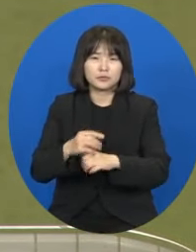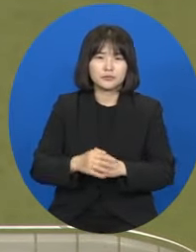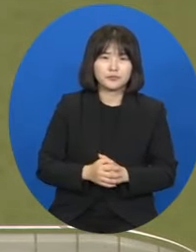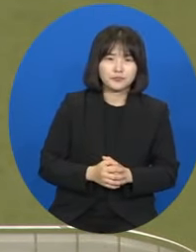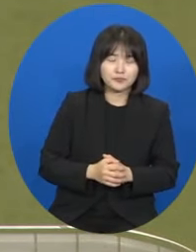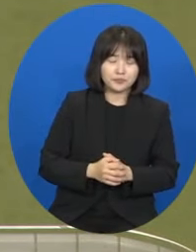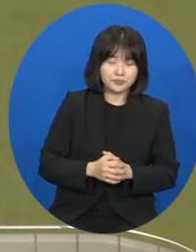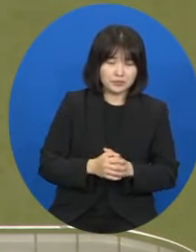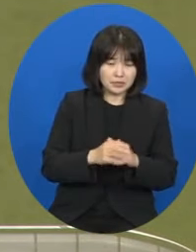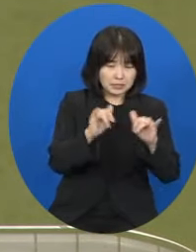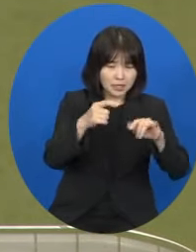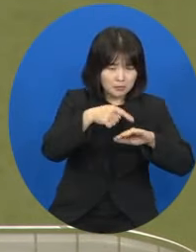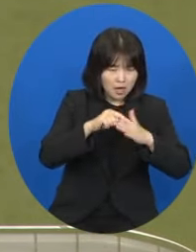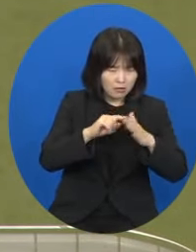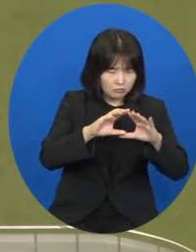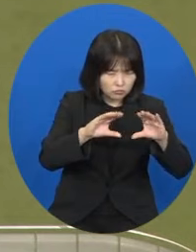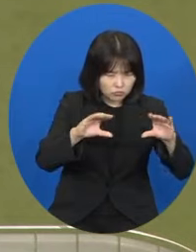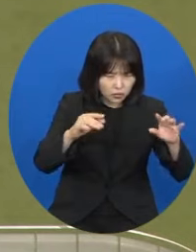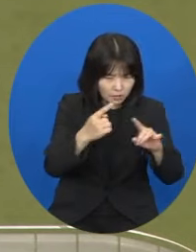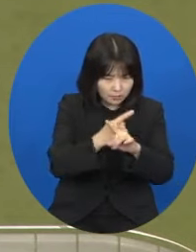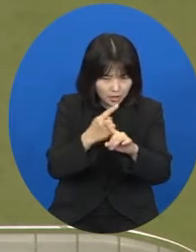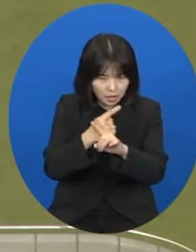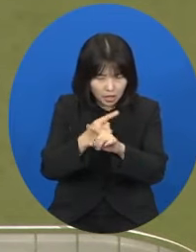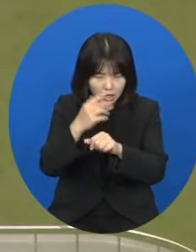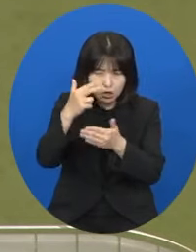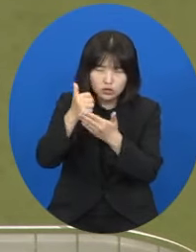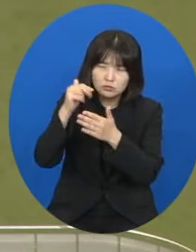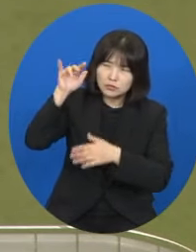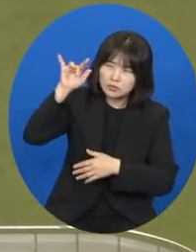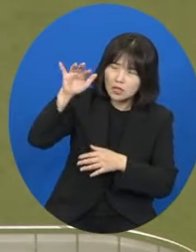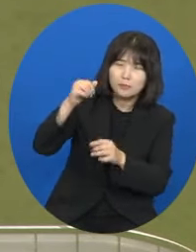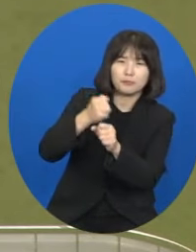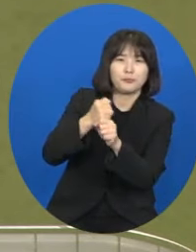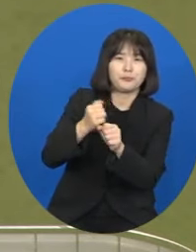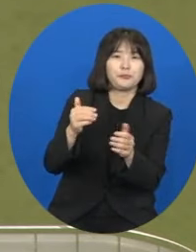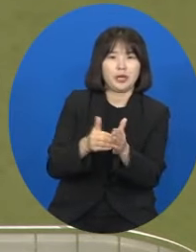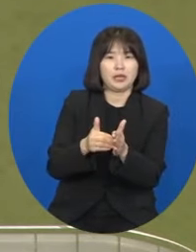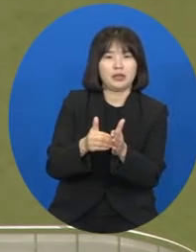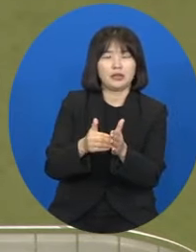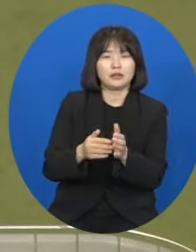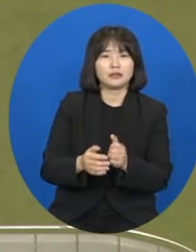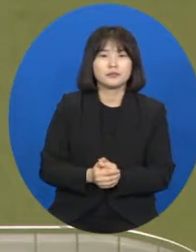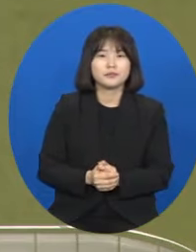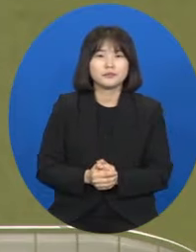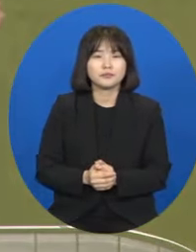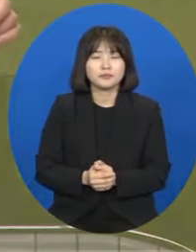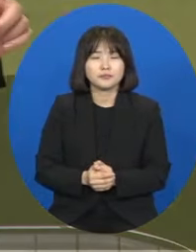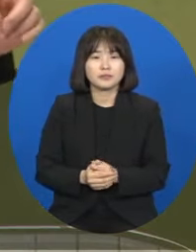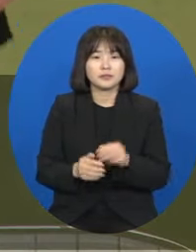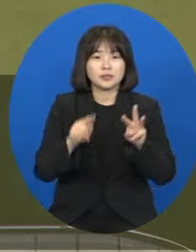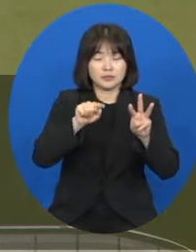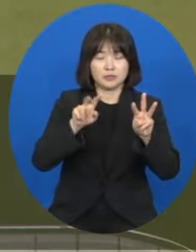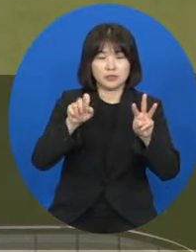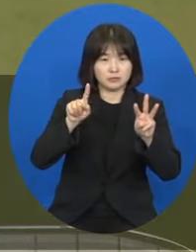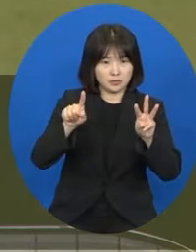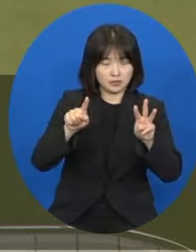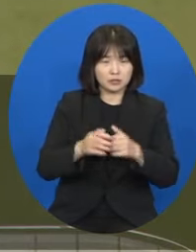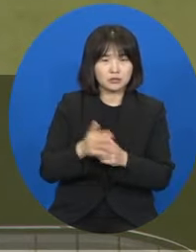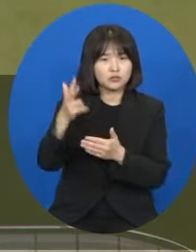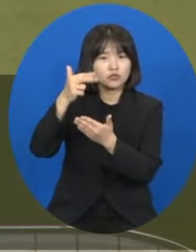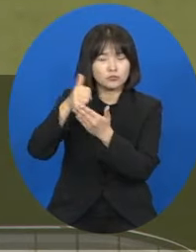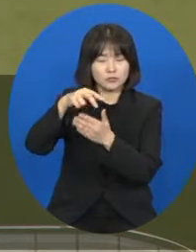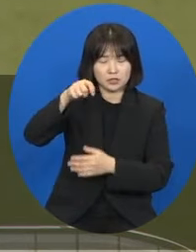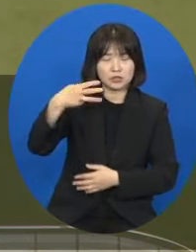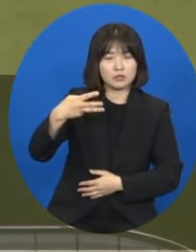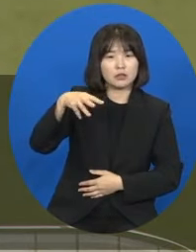녹이면서 부드럽게 하면서 주님을 사모하게 만들었던 것이죠. 사무엘상 3장 21절 다시 한번 보시면